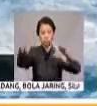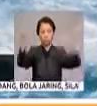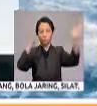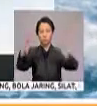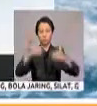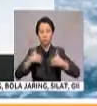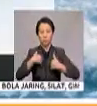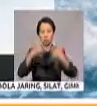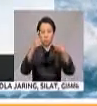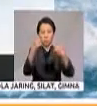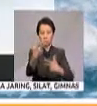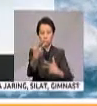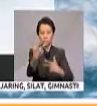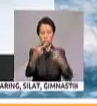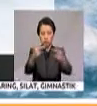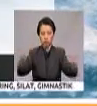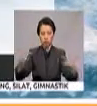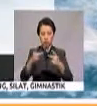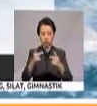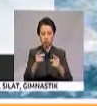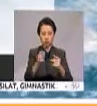negara strategi pertahanan negara